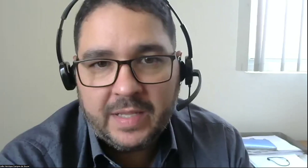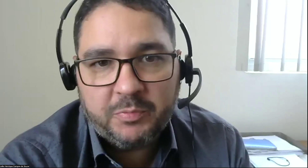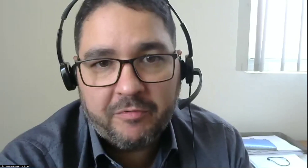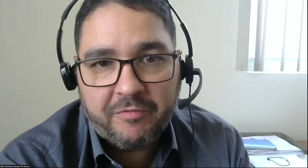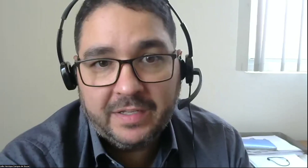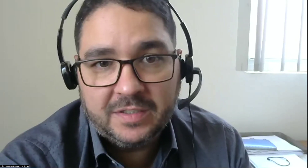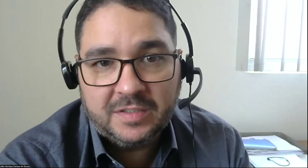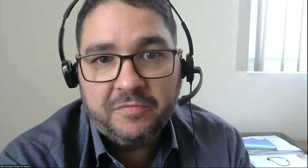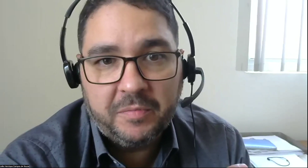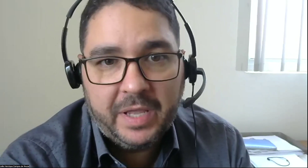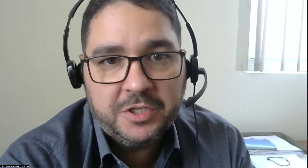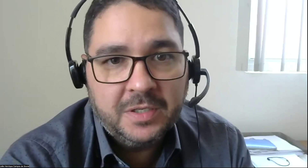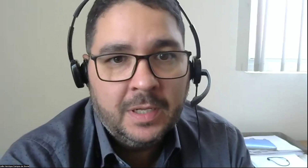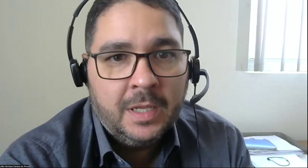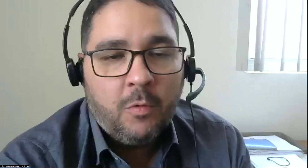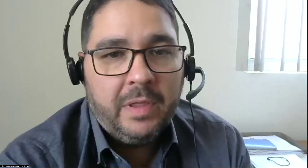avons